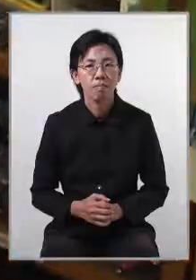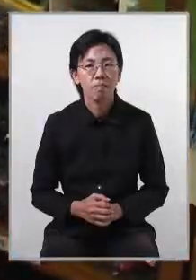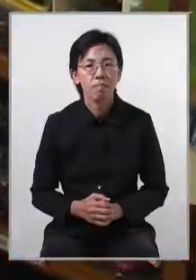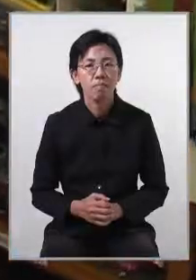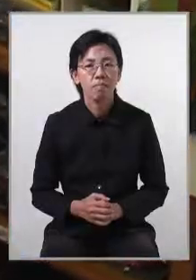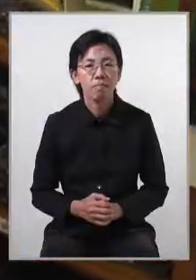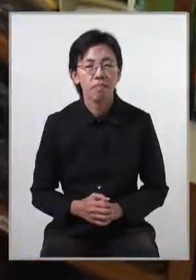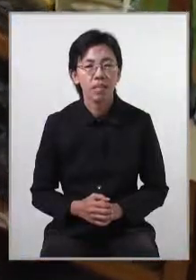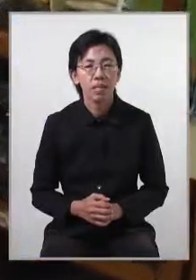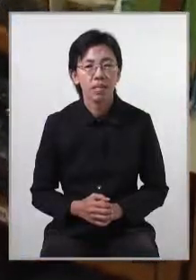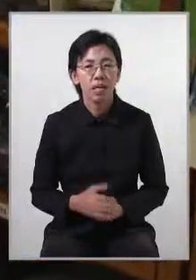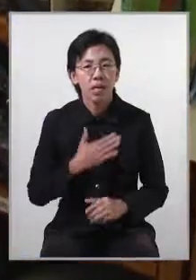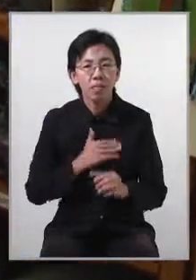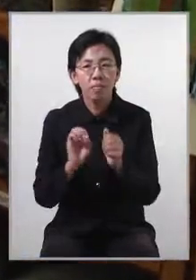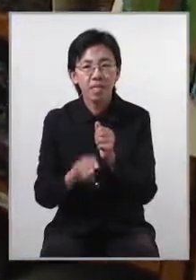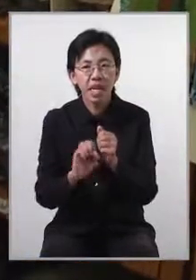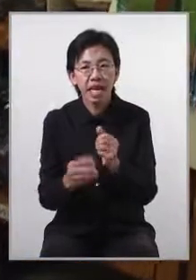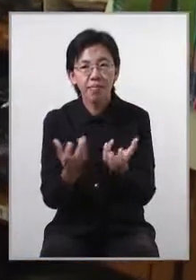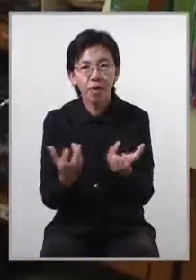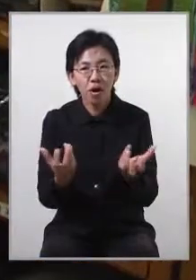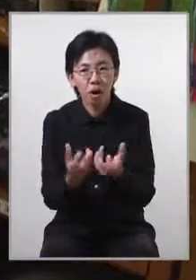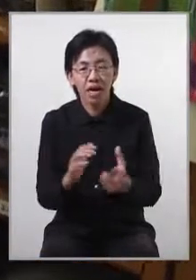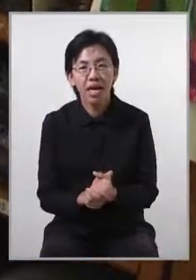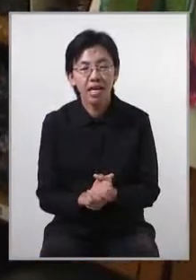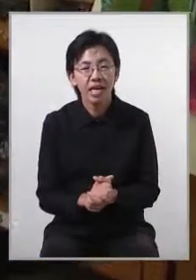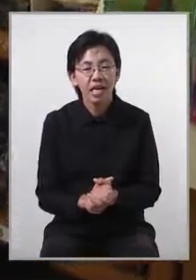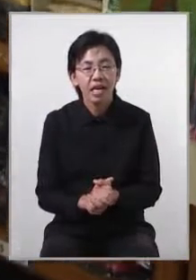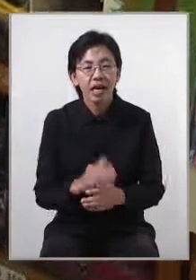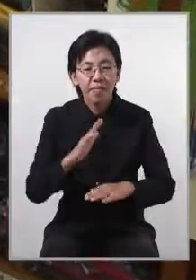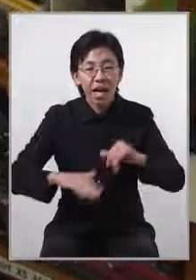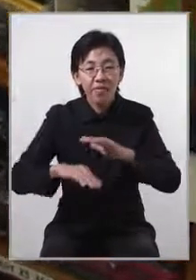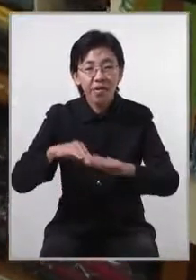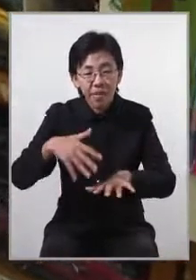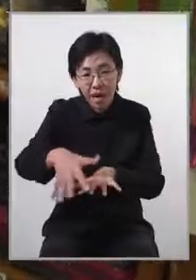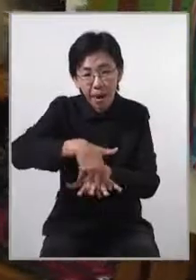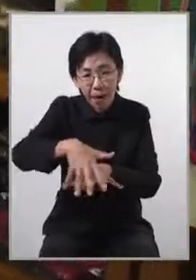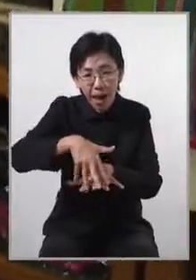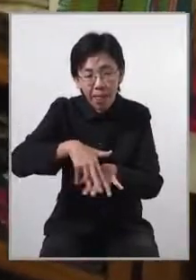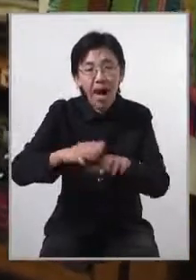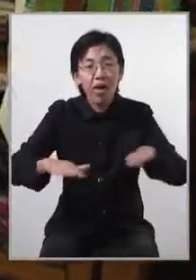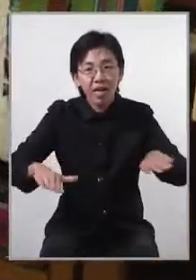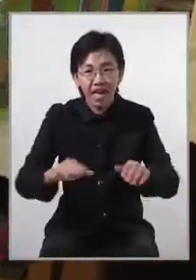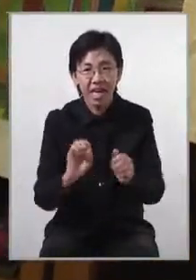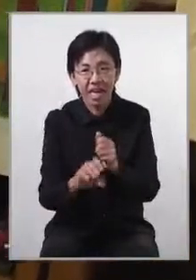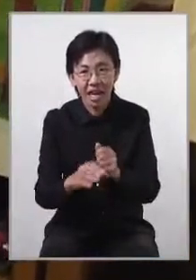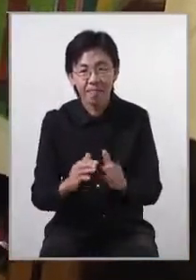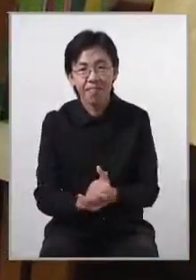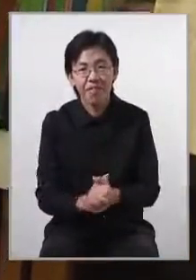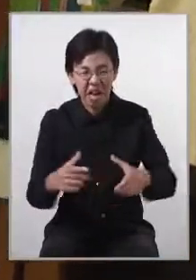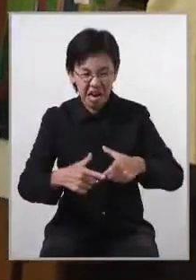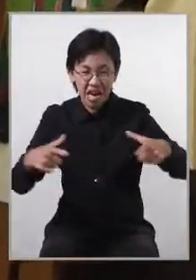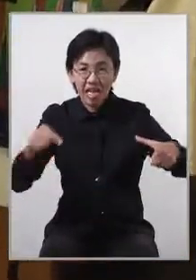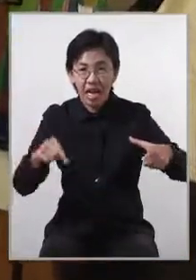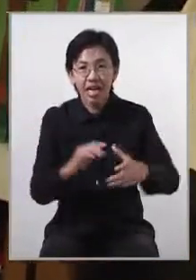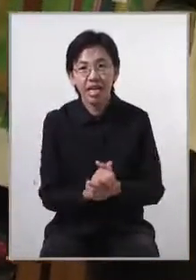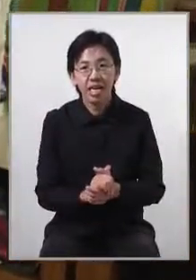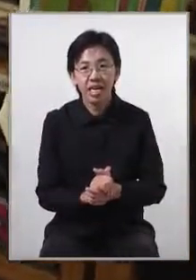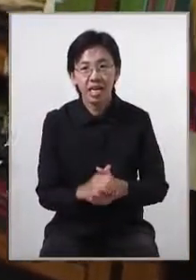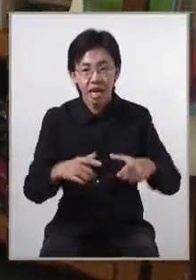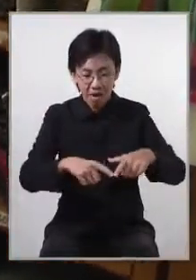ผมจะแนะนำผลิตภัณฑ ์ ที่จากฝีมือของเด็กๆเนี่ยนะที่เขาทอผ้าชิ้นใหญ่ที่สุดที่เราทำคือ